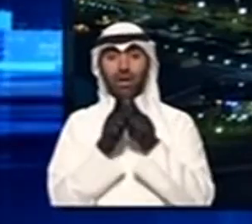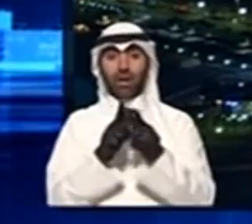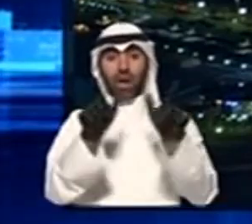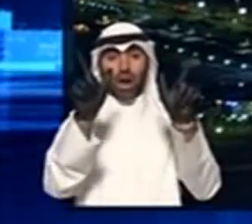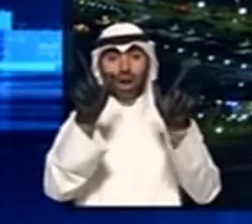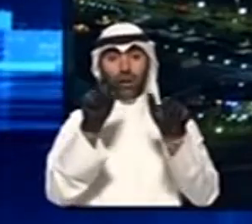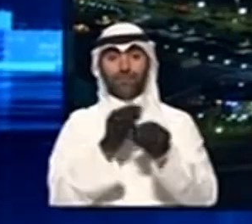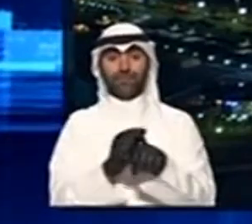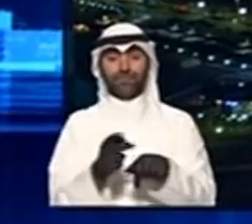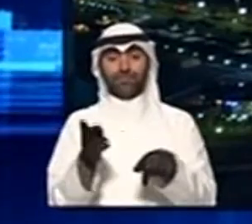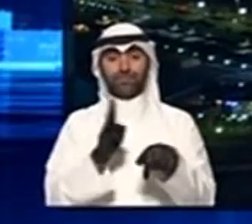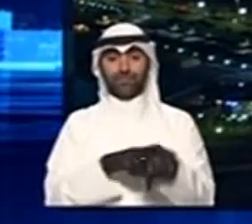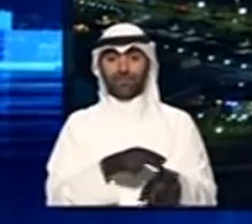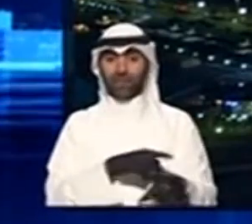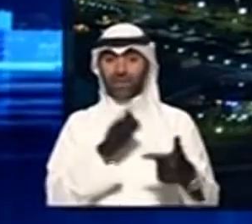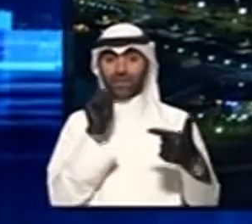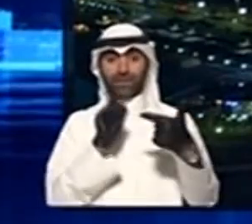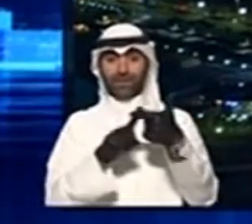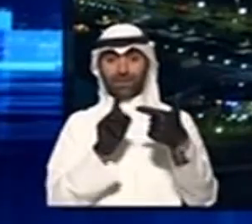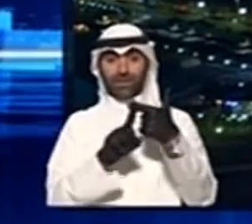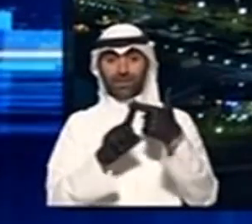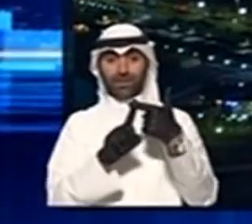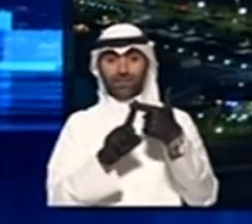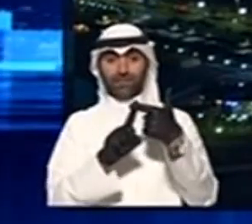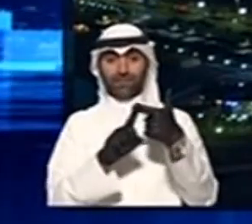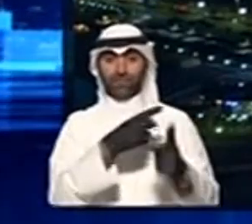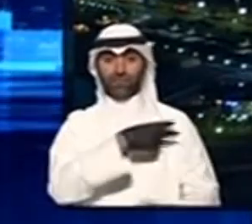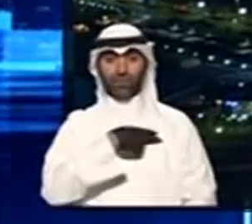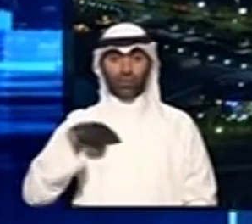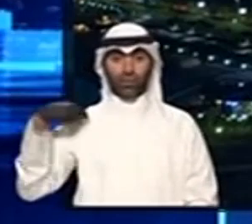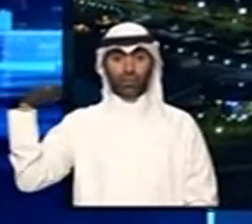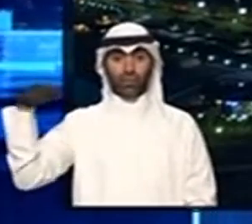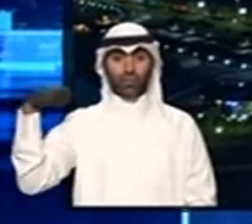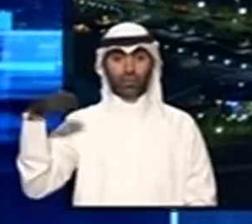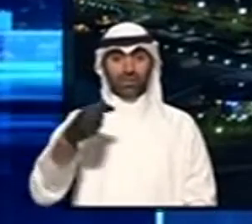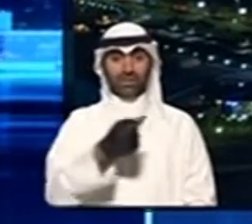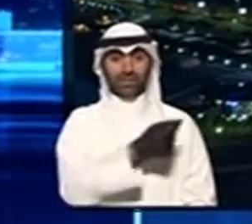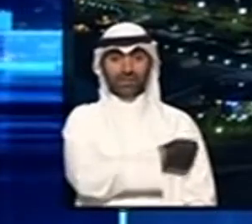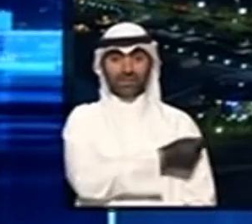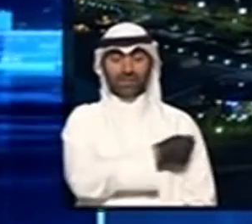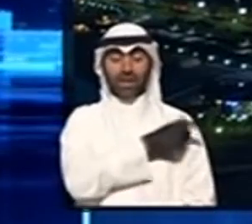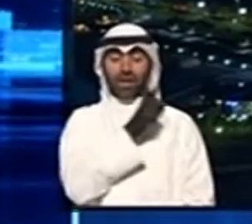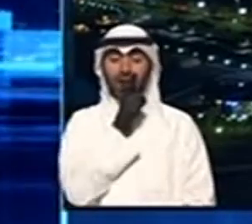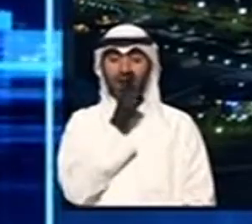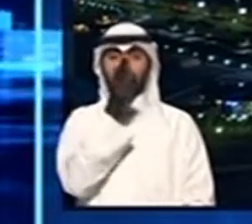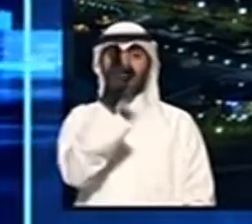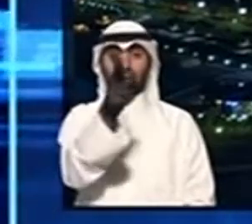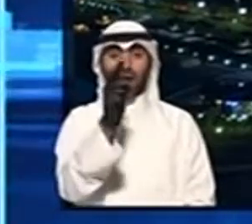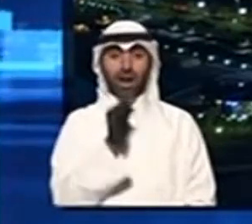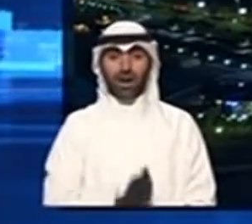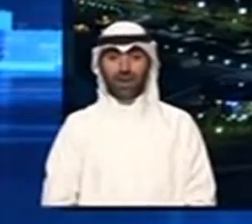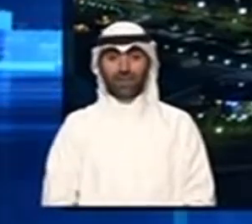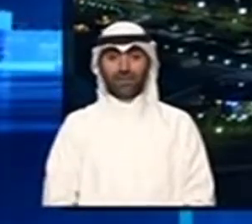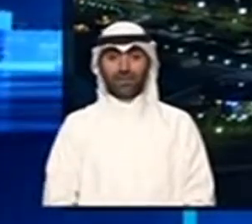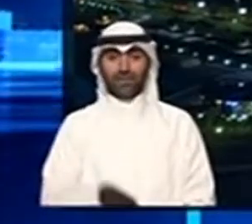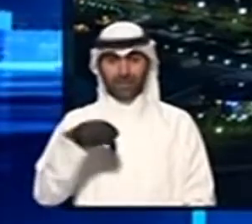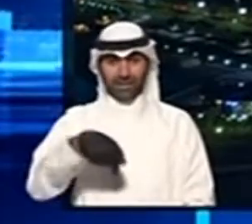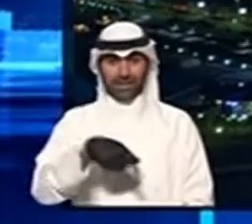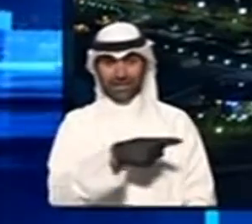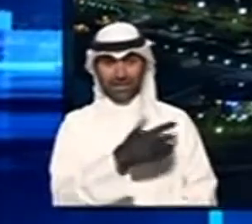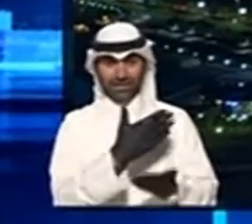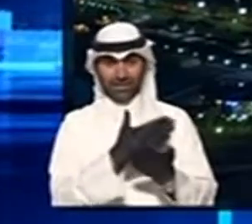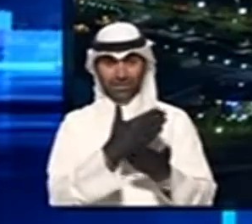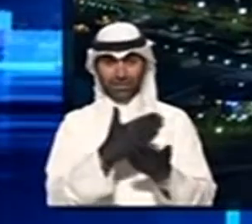ومن جانب آخر، عنوان آخر أطلقه مع الوزير الصحة الدكتور باسل الصباح عندما قال هذه المرحلة القادمة